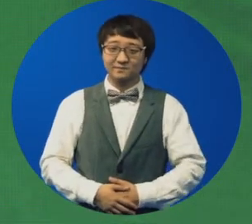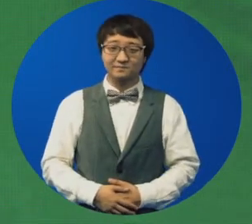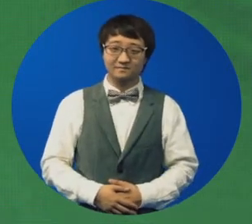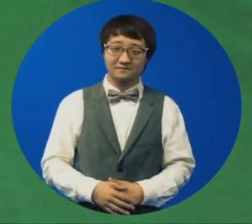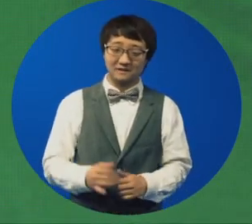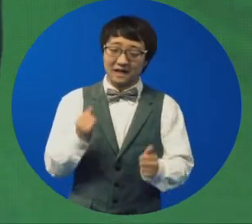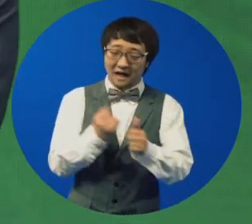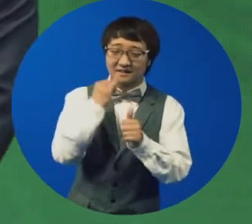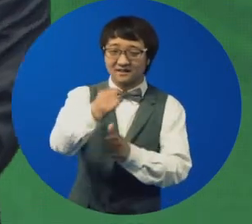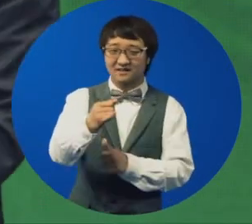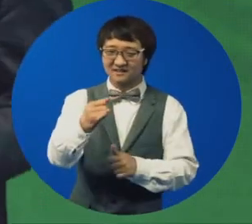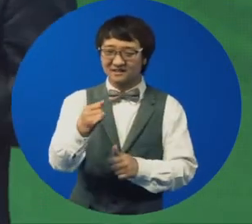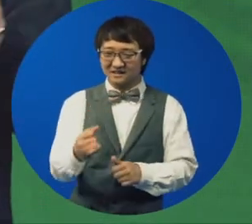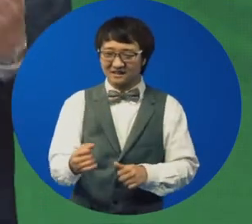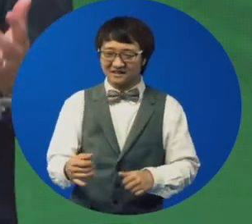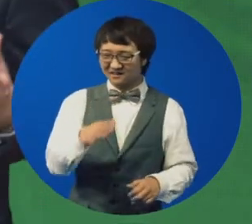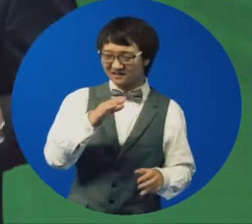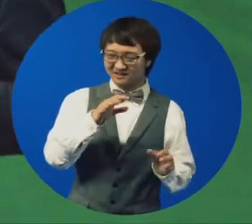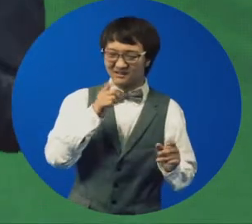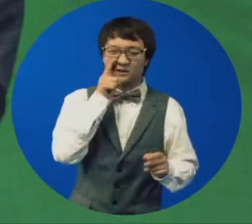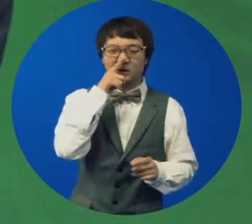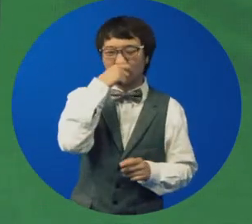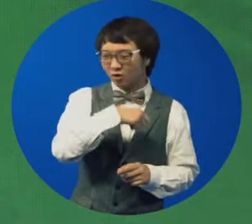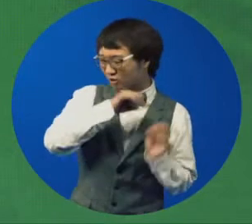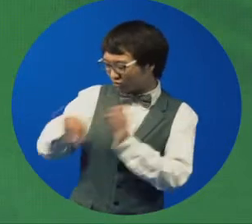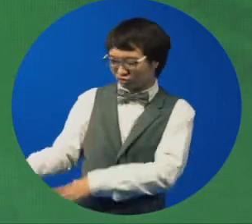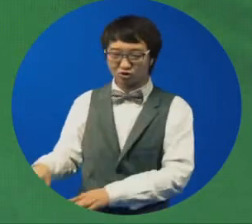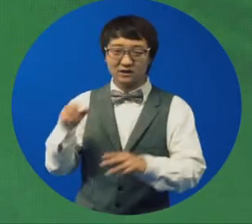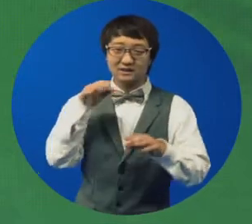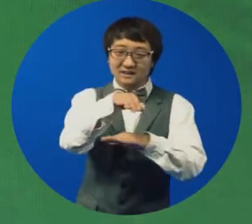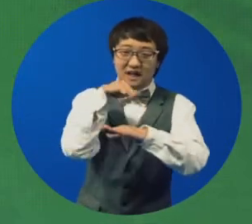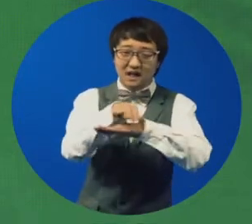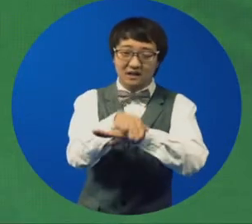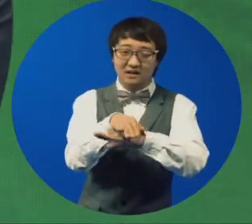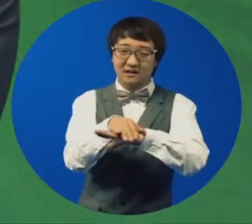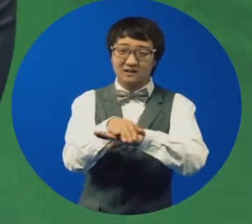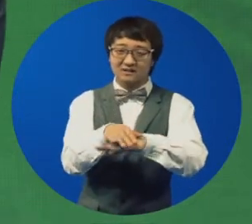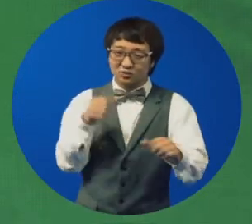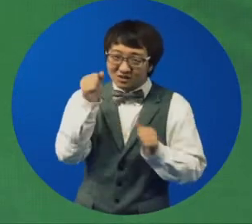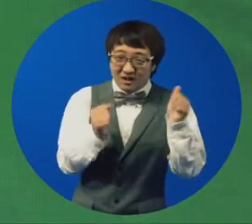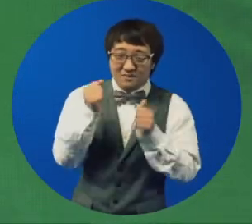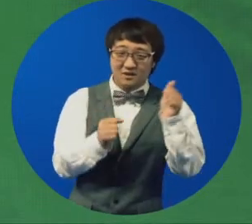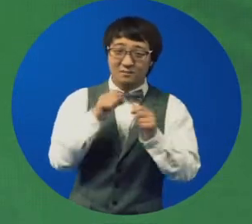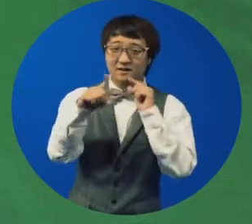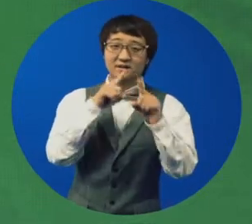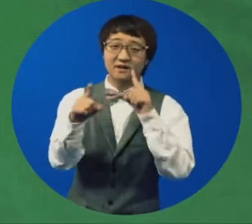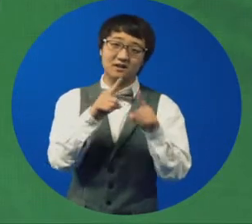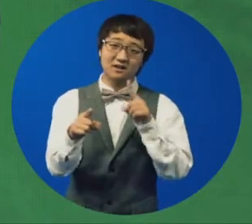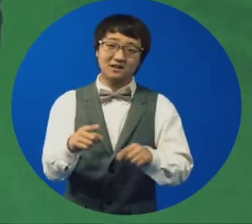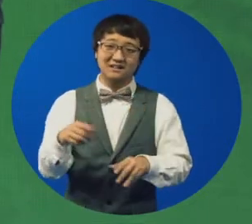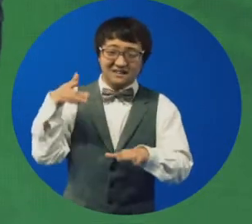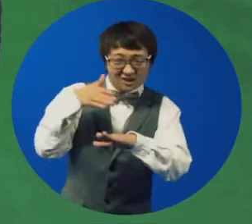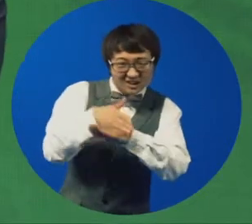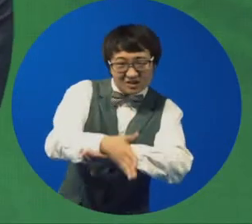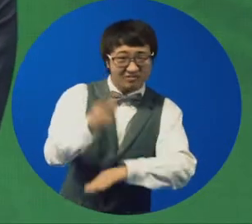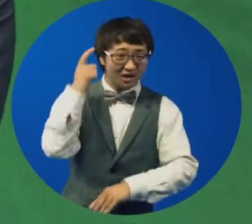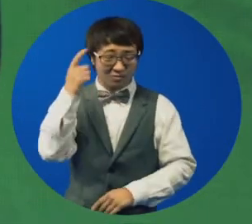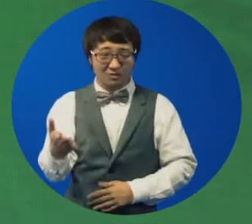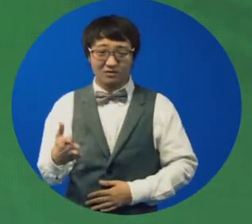아내가 지나가는 쓰레기차를 뒤따라가며 소리를 질렀습니다. 제가 너무 늦었나요? 쓰레기차 운전사가 말했습니다. 아니요, 올라타세요.